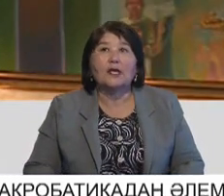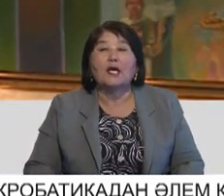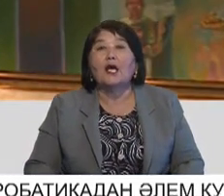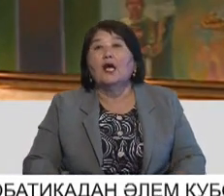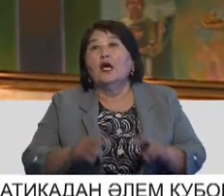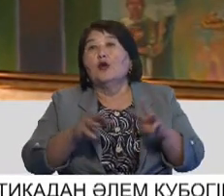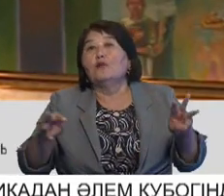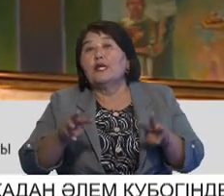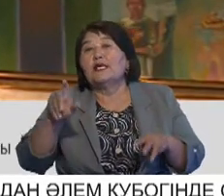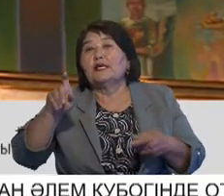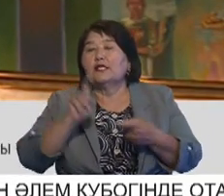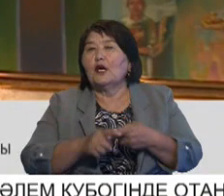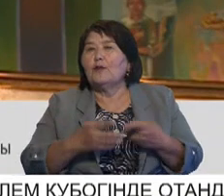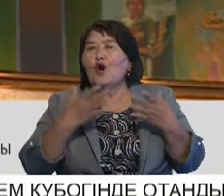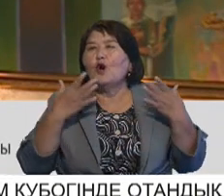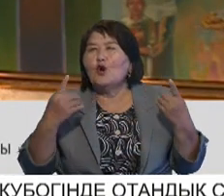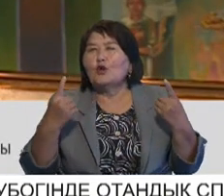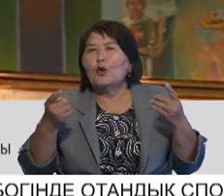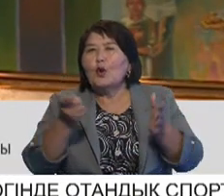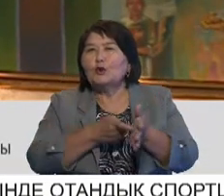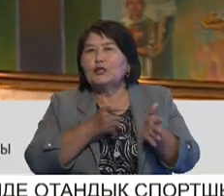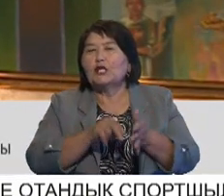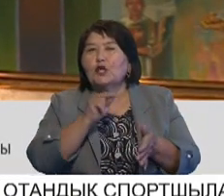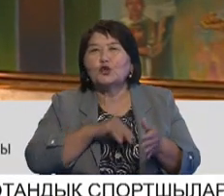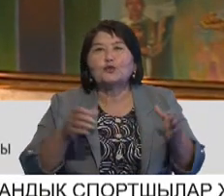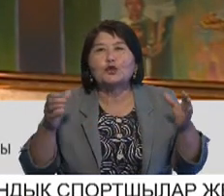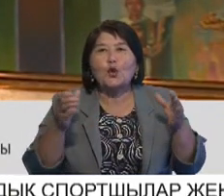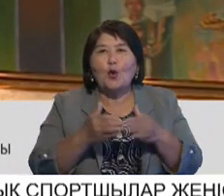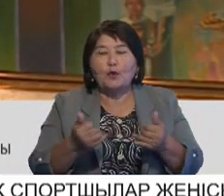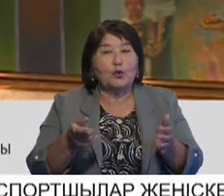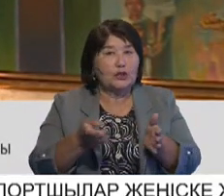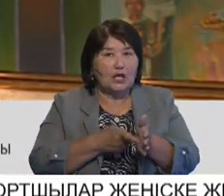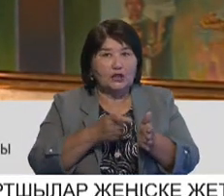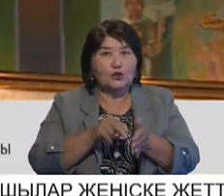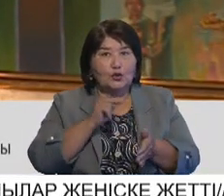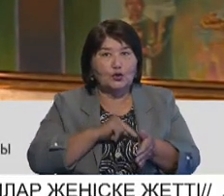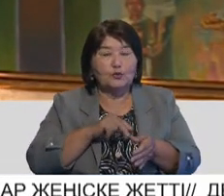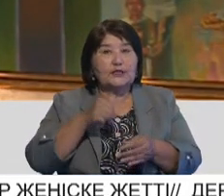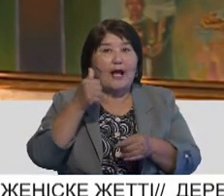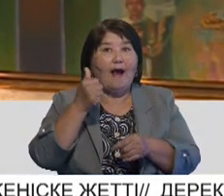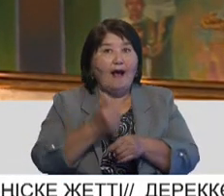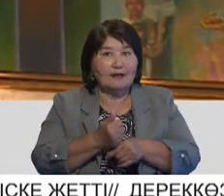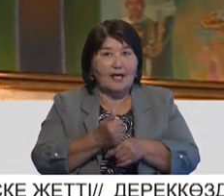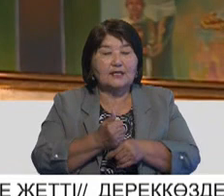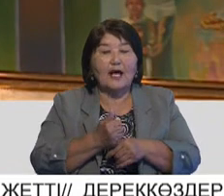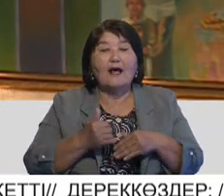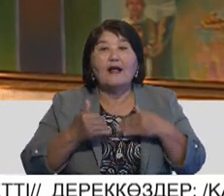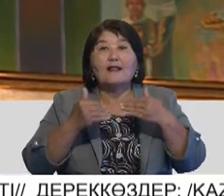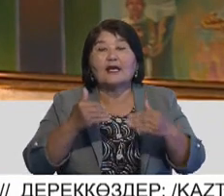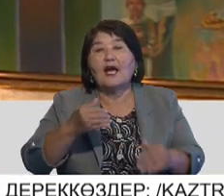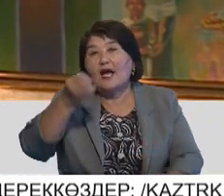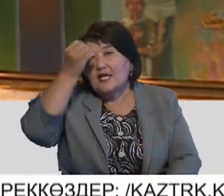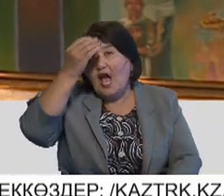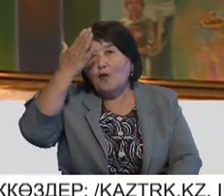Министр тарапынан әрине үлкен зерттеу жұмыс тобы құрылды. Ол зерттеу жұмыс тобының алғашқы легі Японияға